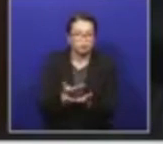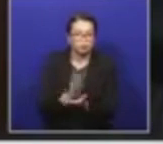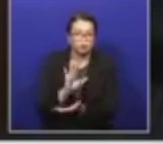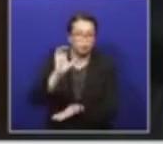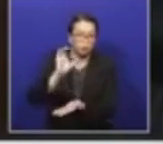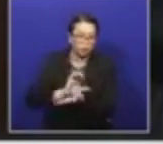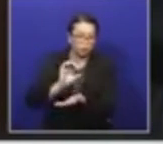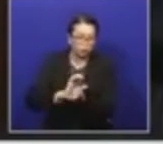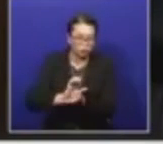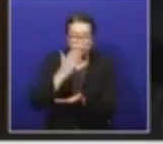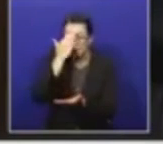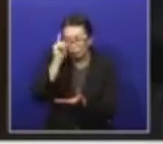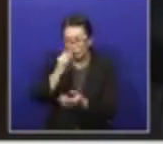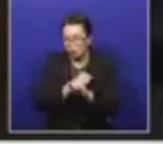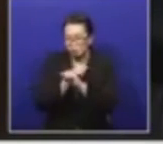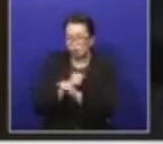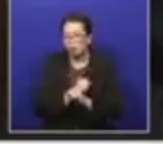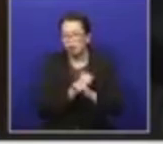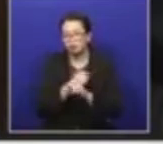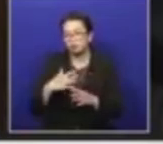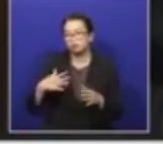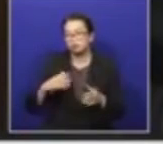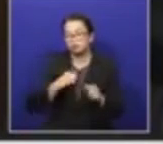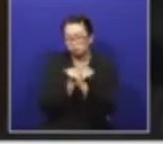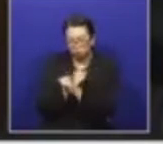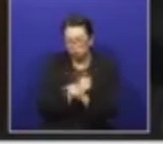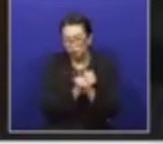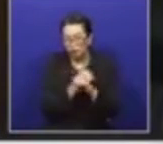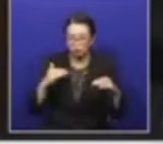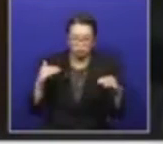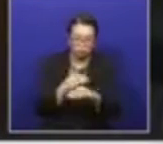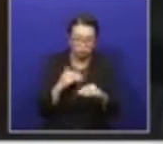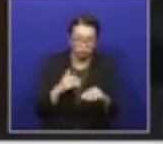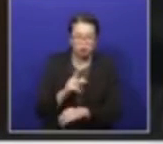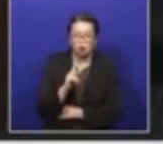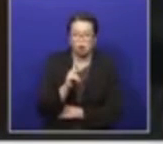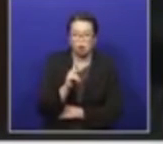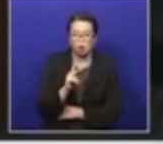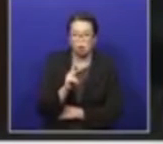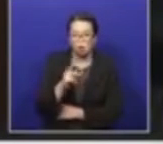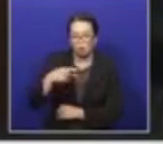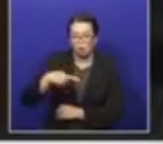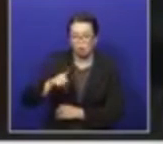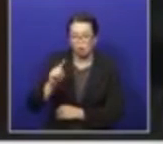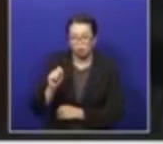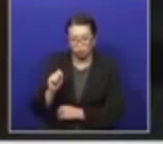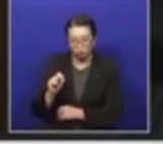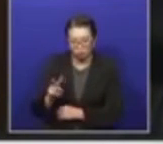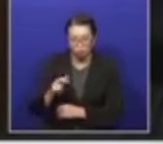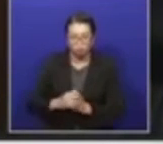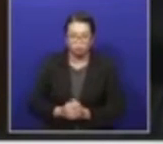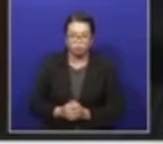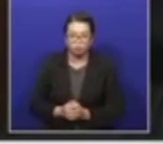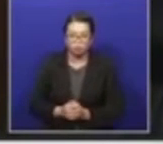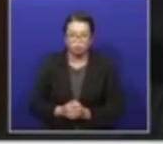องทุนเพื่อความปลอดภัยในการใช้รถใช้ถนนหรือคกปทซึ่งผมมีความสงสัยแล้วก็จะถ